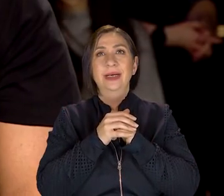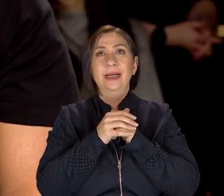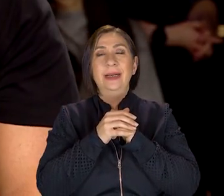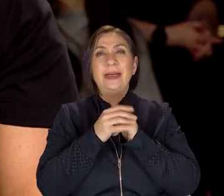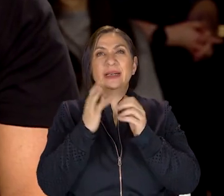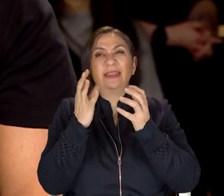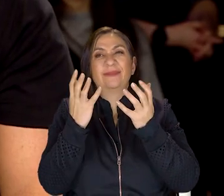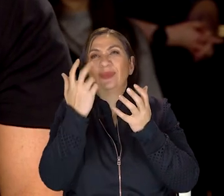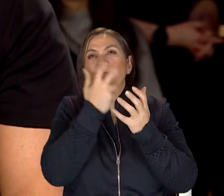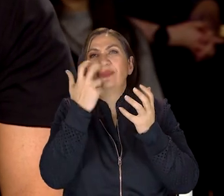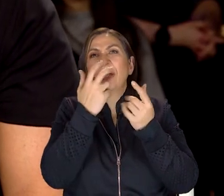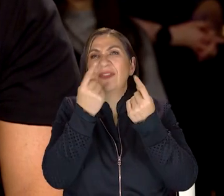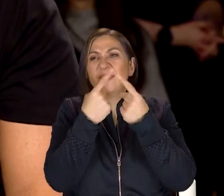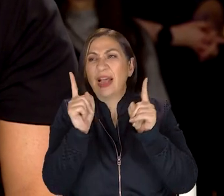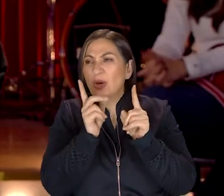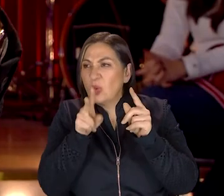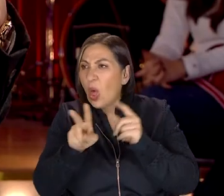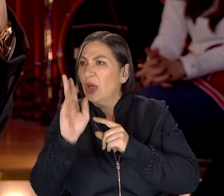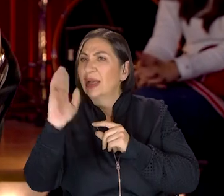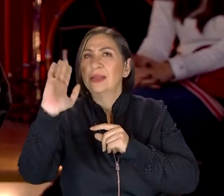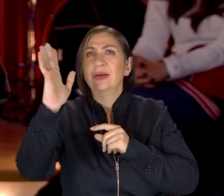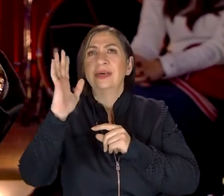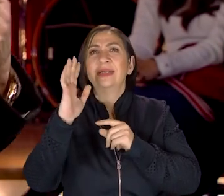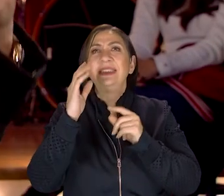bir şeye gittik. Yani böyle bir yani